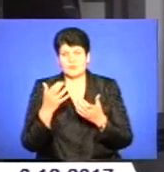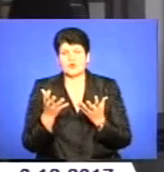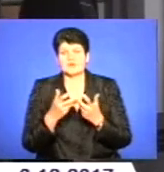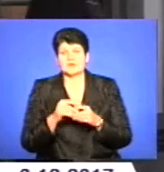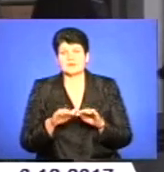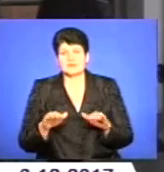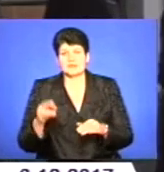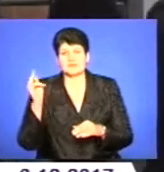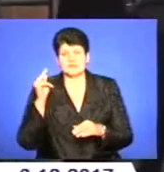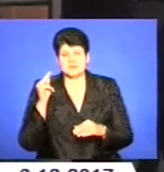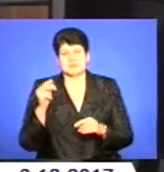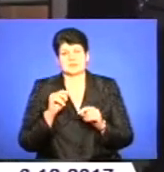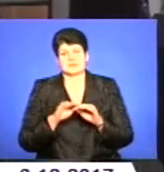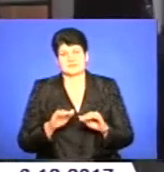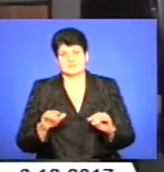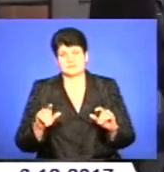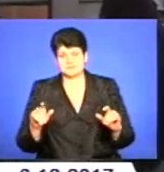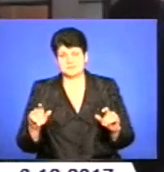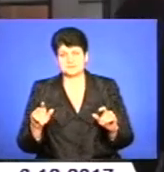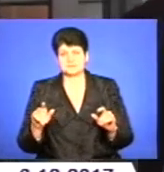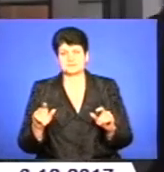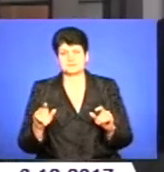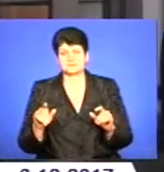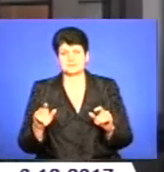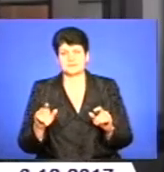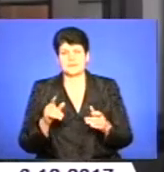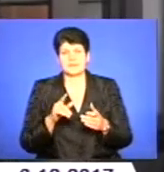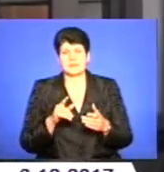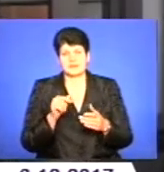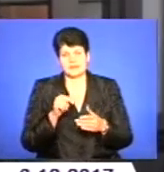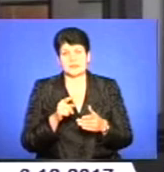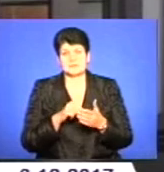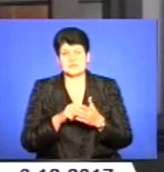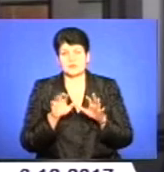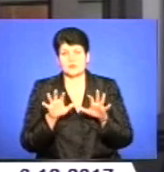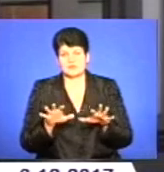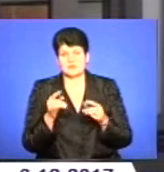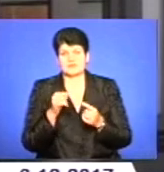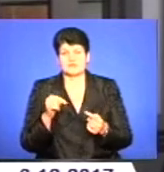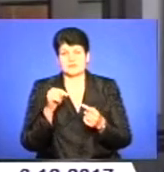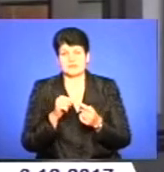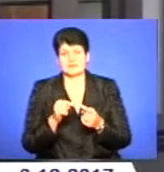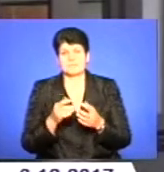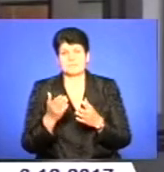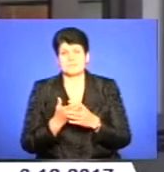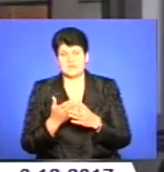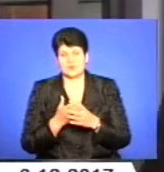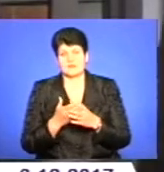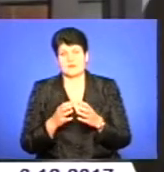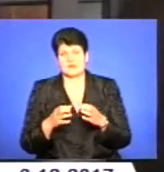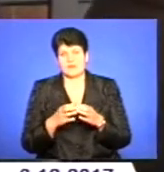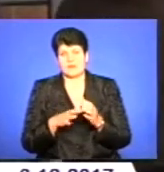дітей, які навчаються в дошкільних навчальних закладах. Так як казав міський голова, під час сесії визначена певна пільгова категорія